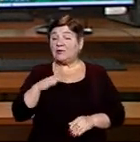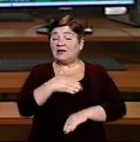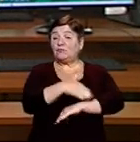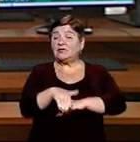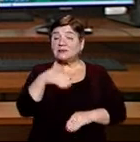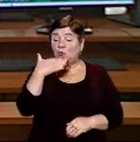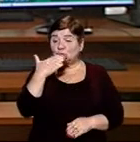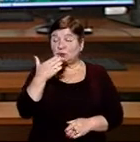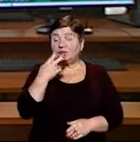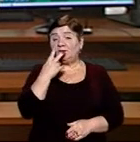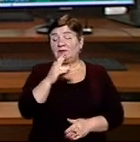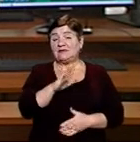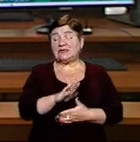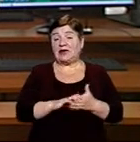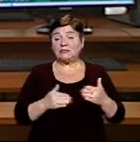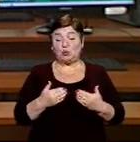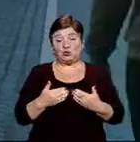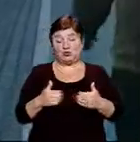Ужгорода? Дивіться далі в сюжеті.